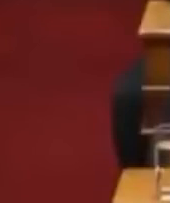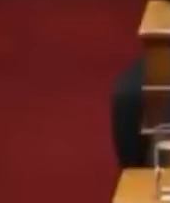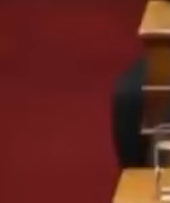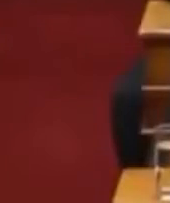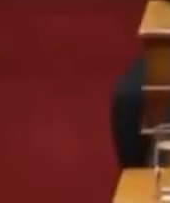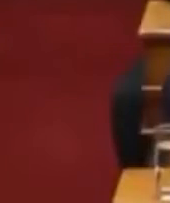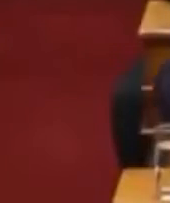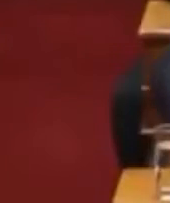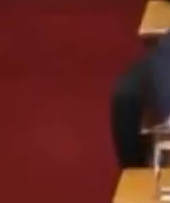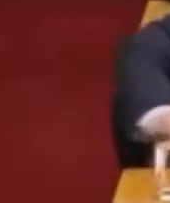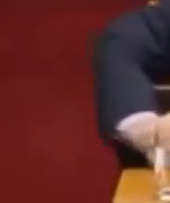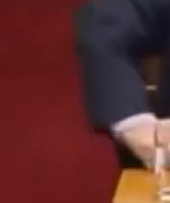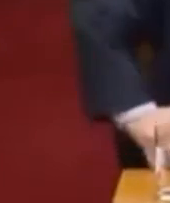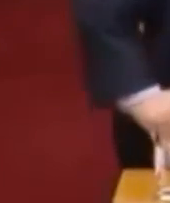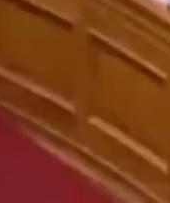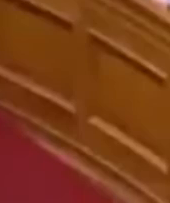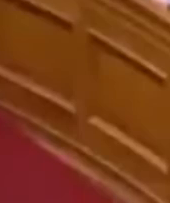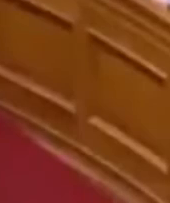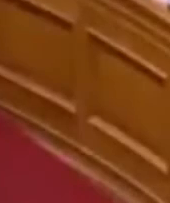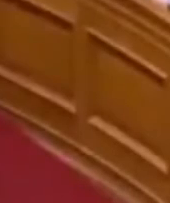Το λόγο έχει ο κύριος Βεντζέλος.